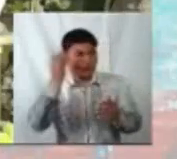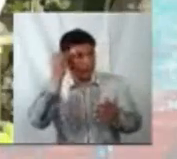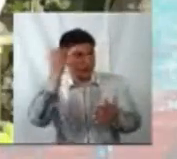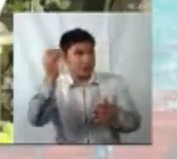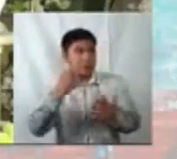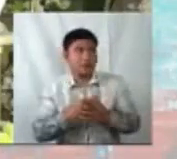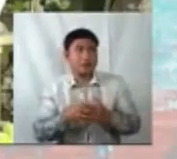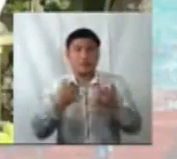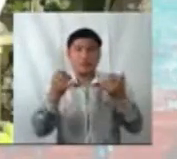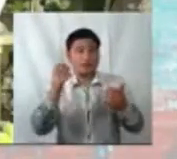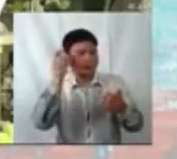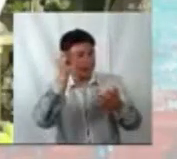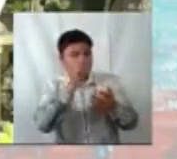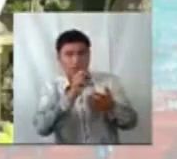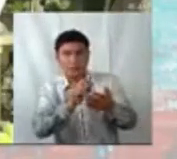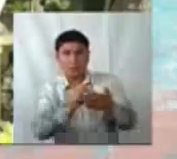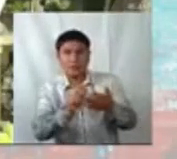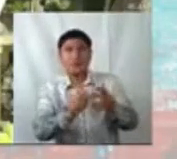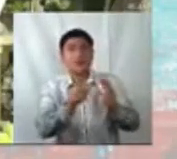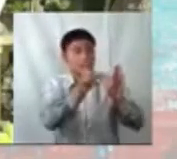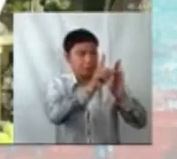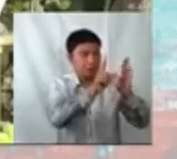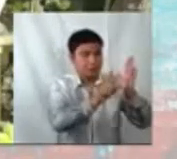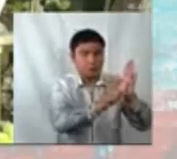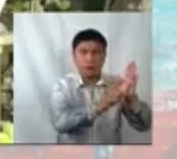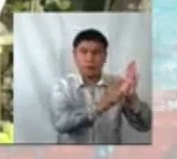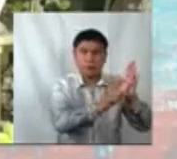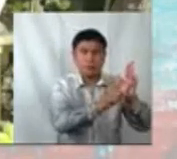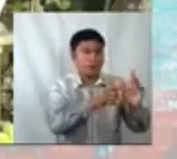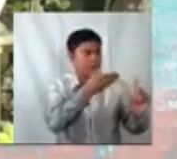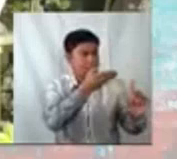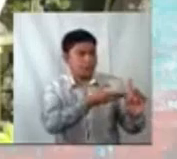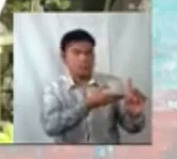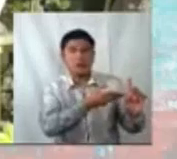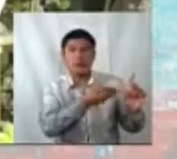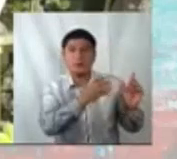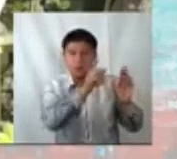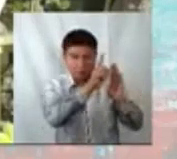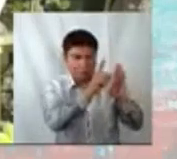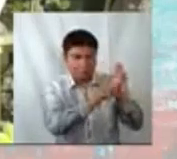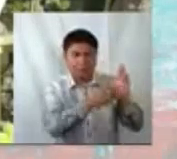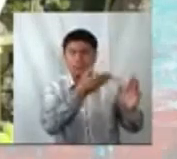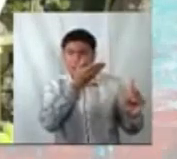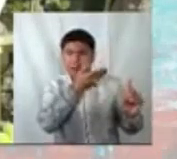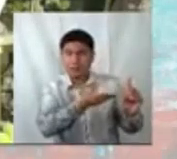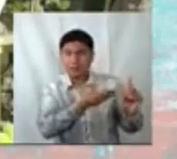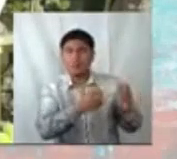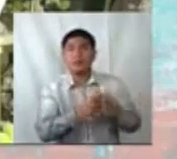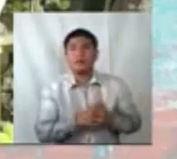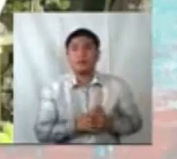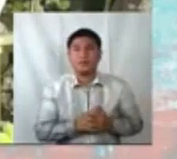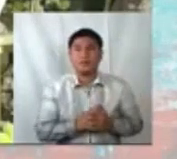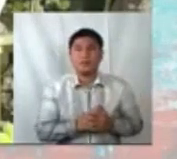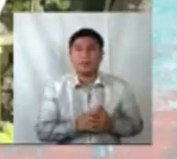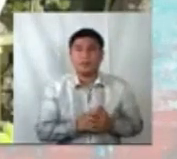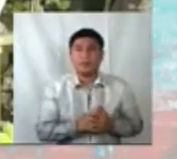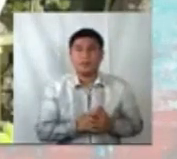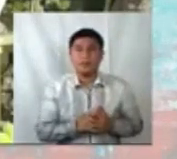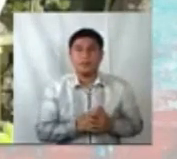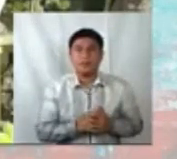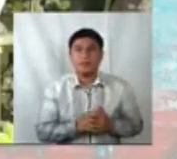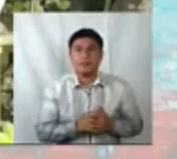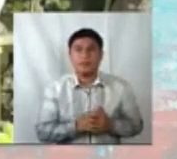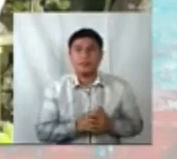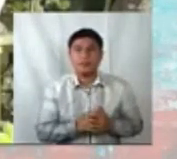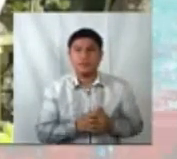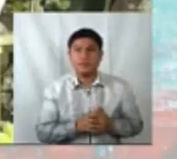Si Yusek Tony ay isang abogado. Oh, isa siyang esquire. Diba? Esquire. So,